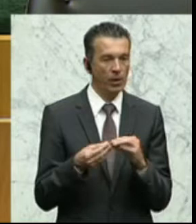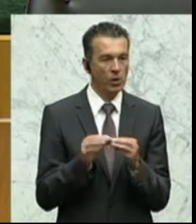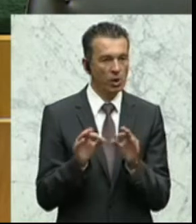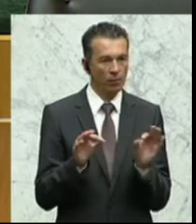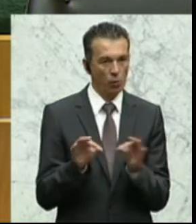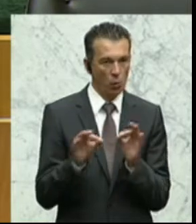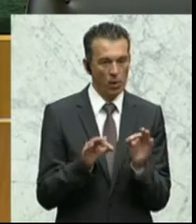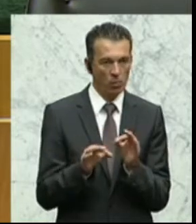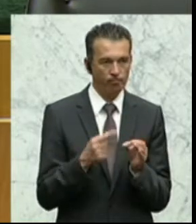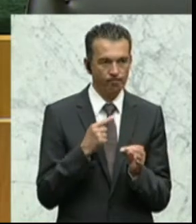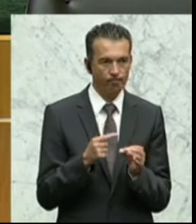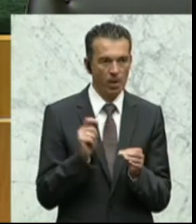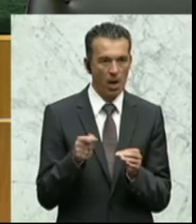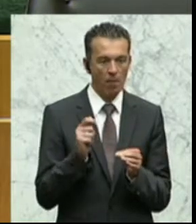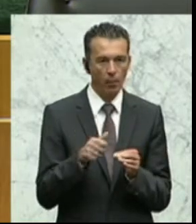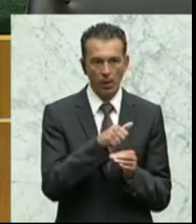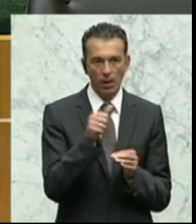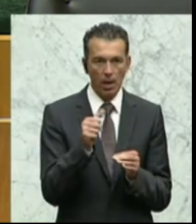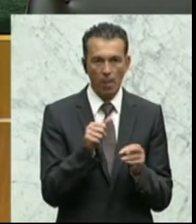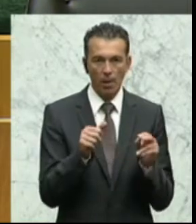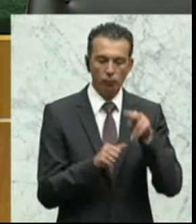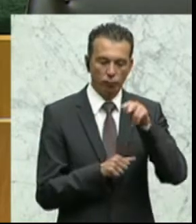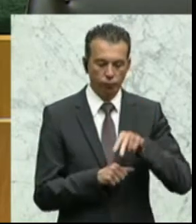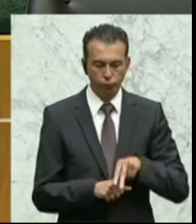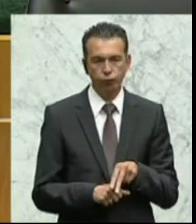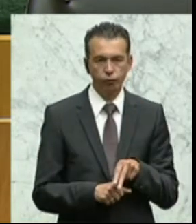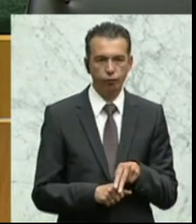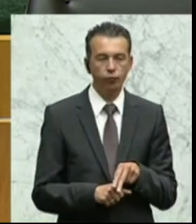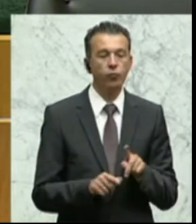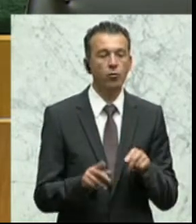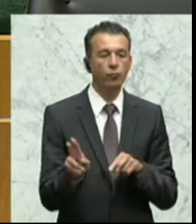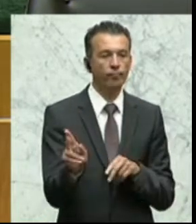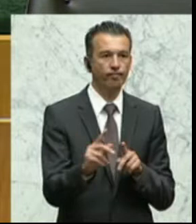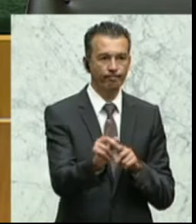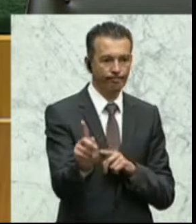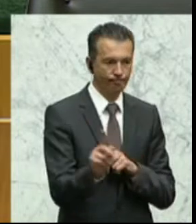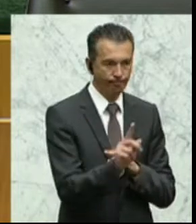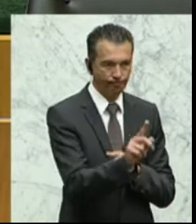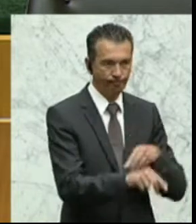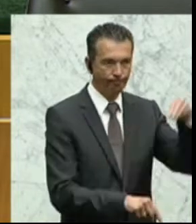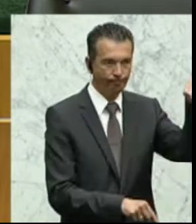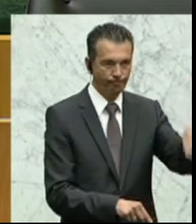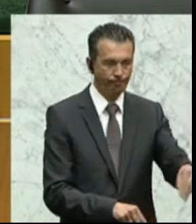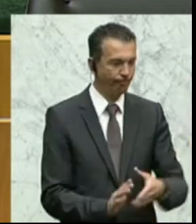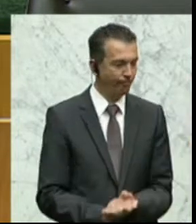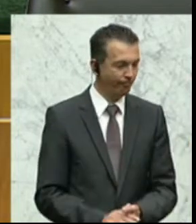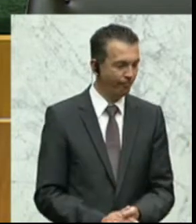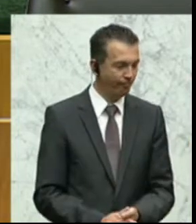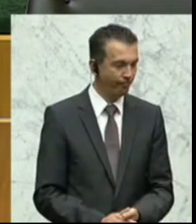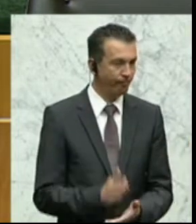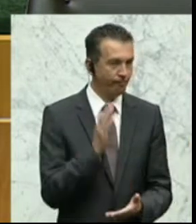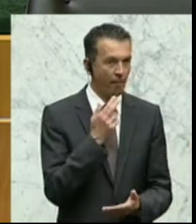Abgeordneten namentlich aufgerufen, den Stimmzettel in die bereitgestellte Urne zu werfen. Ich ersuche jene Damen und Herren, die für